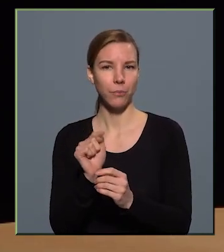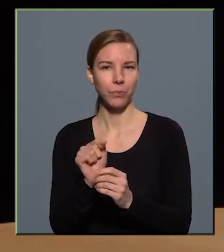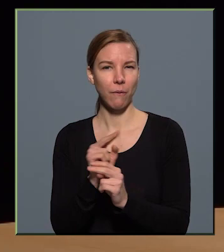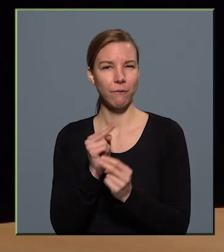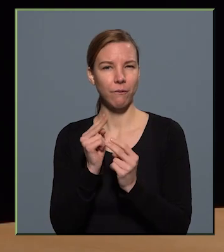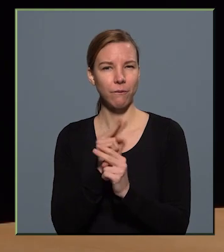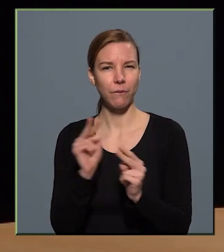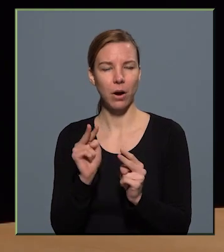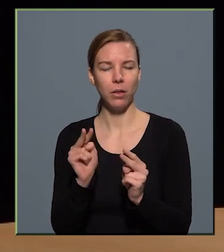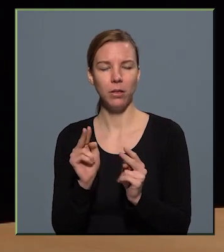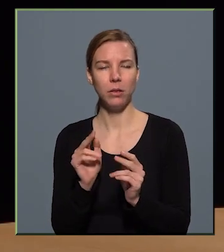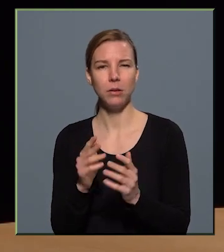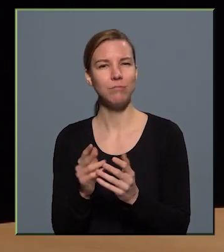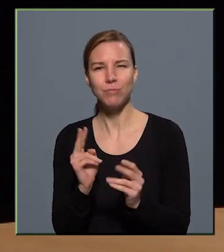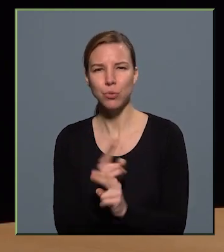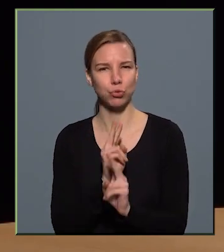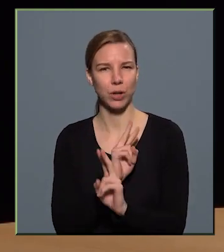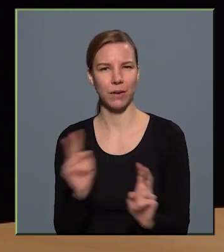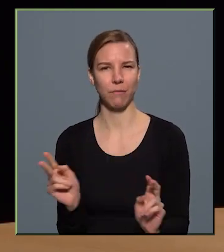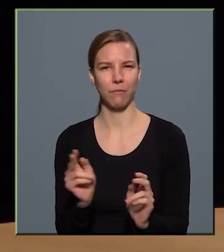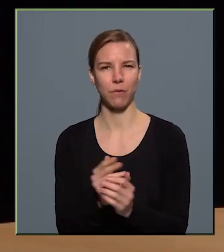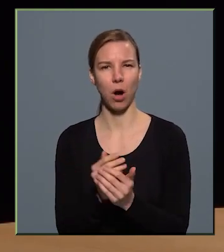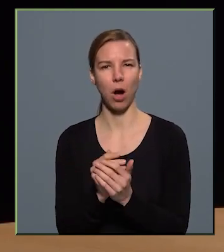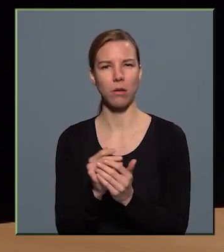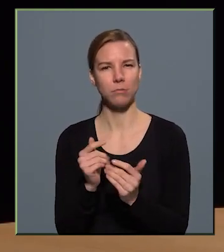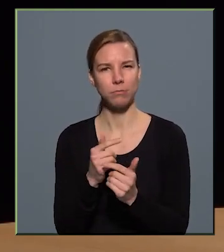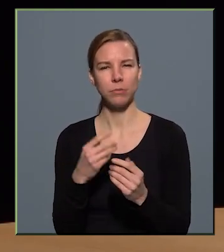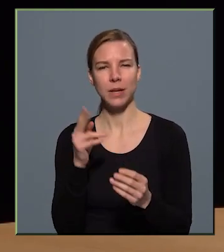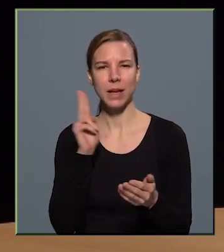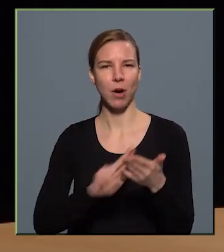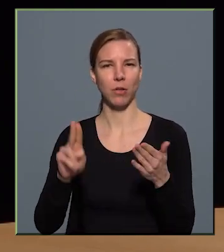van egy nagyon, itt szükség lenne valamilyen dedikált felületre,